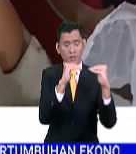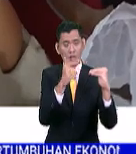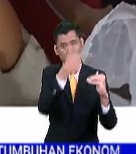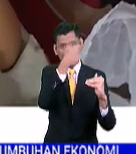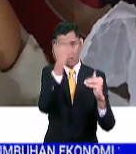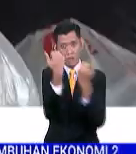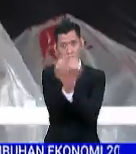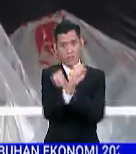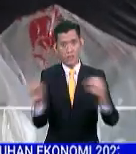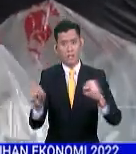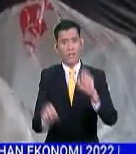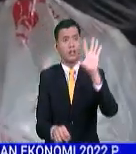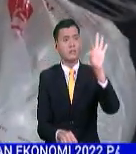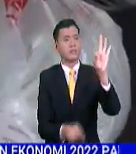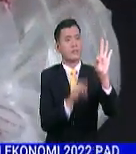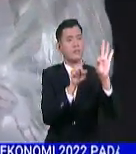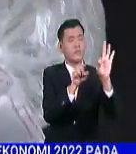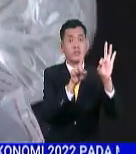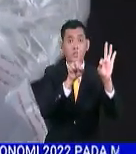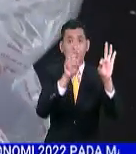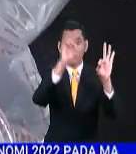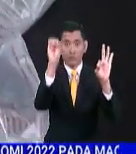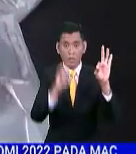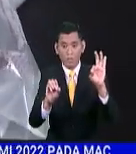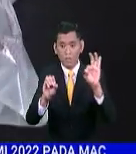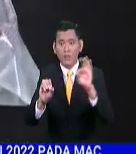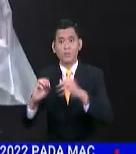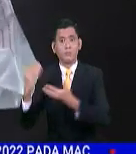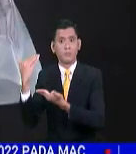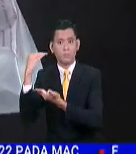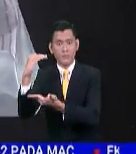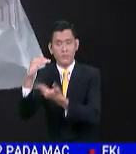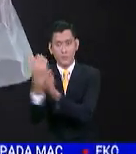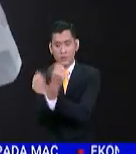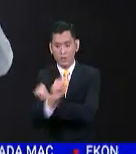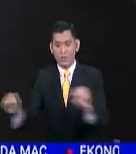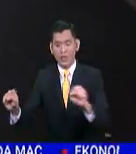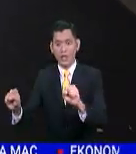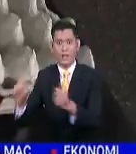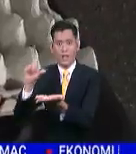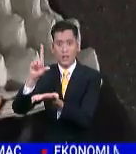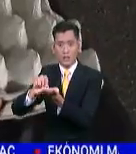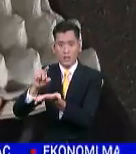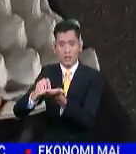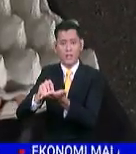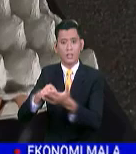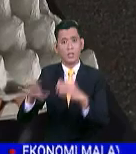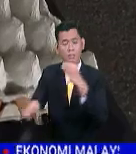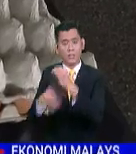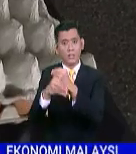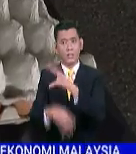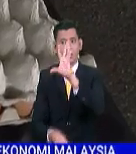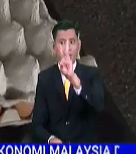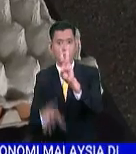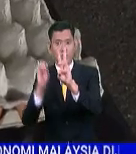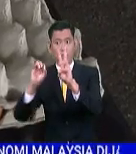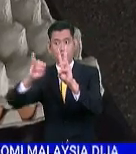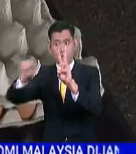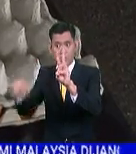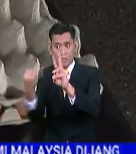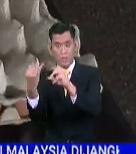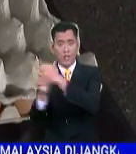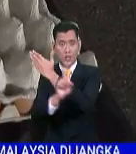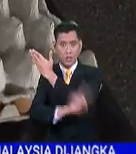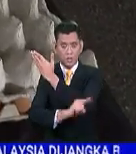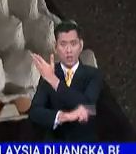ketersediaan 91%. Bekalan ayam bulanan pula dijangka meningkat kepada 60 juta ekor pada Februari